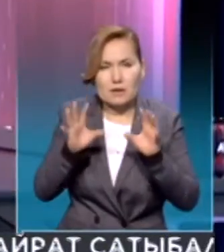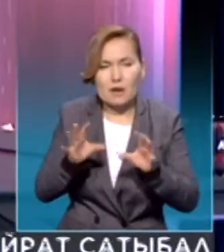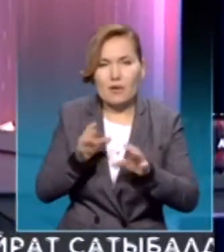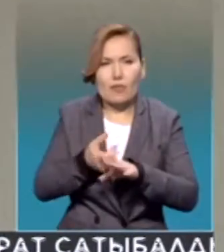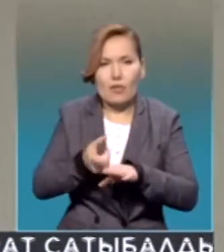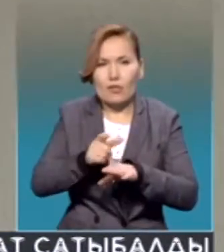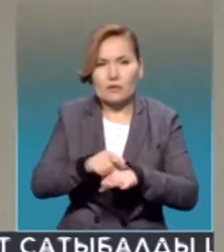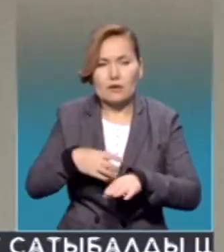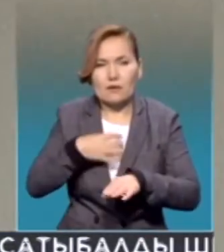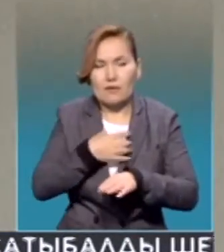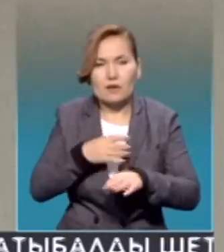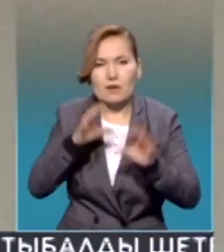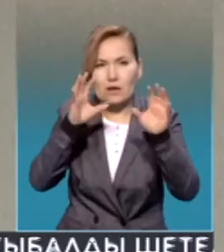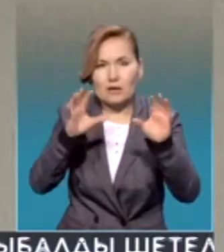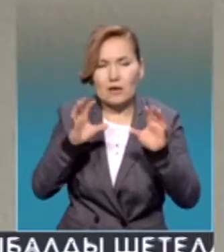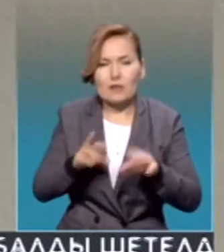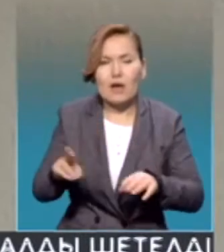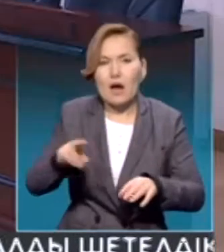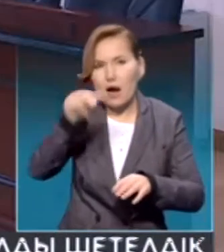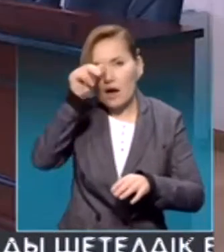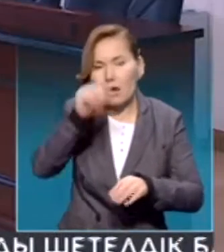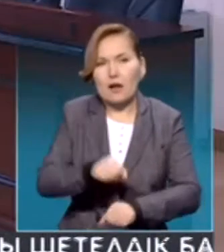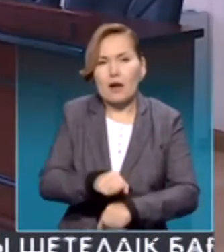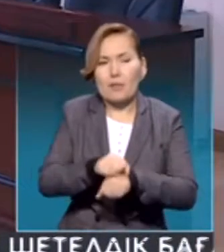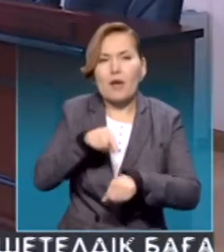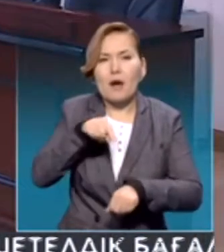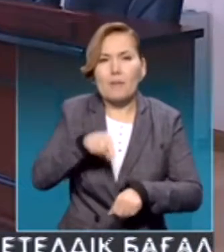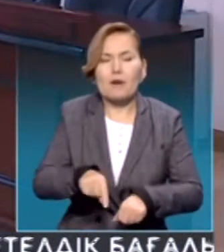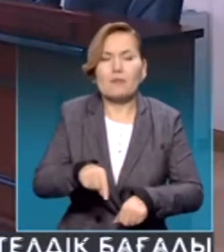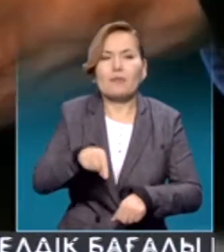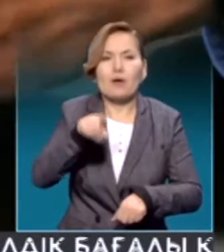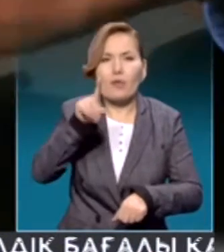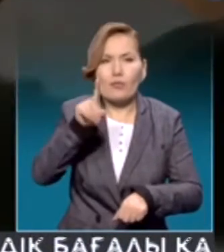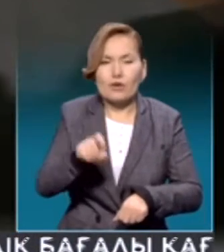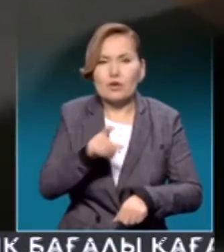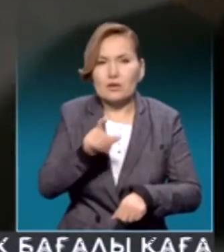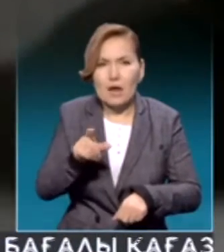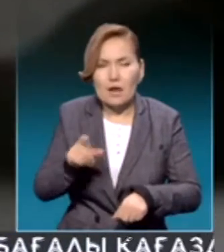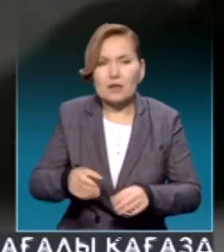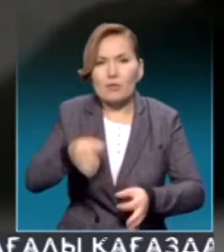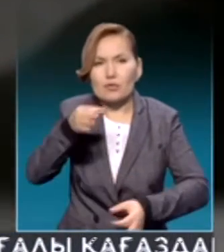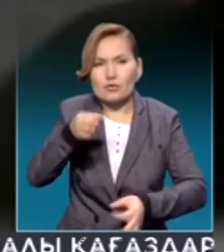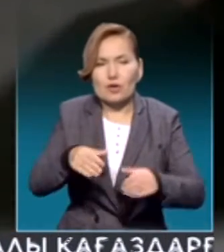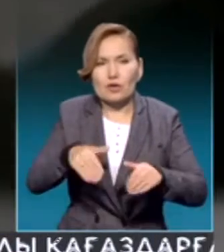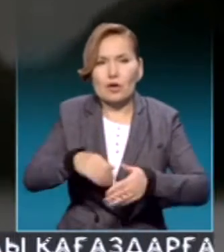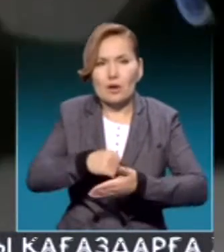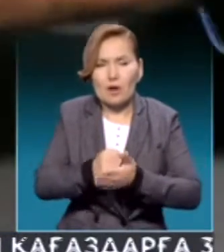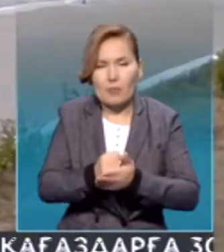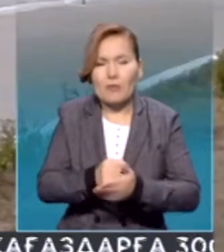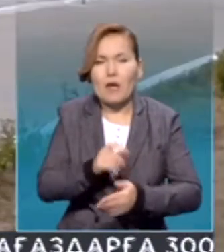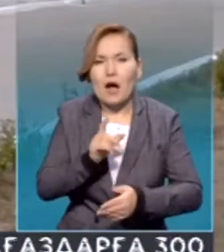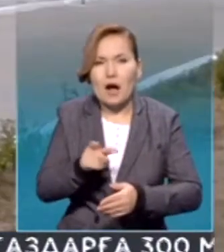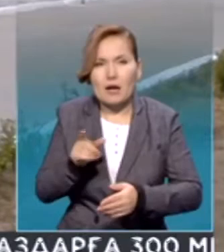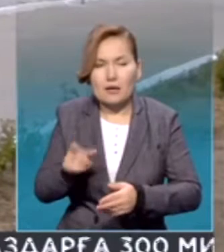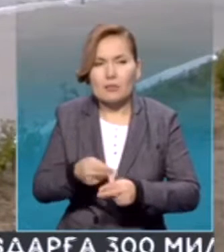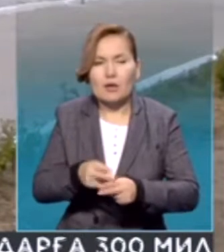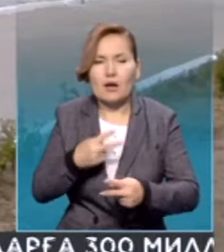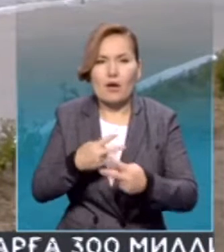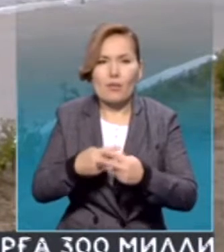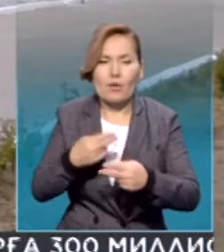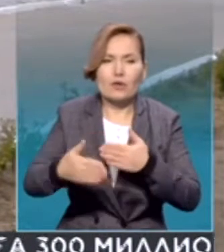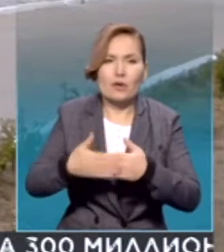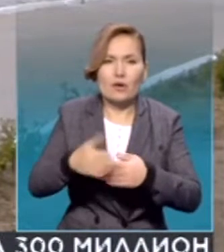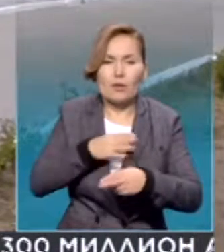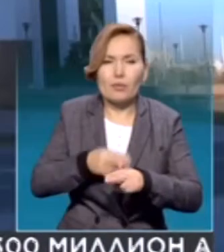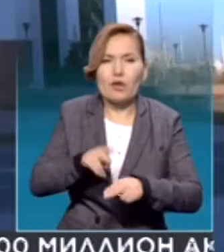болып қабылданып отыр. Қазір қаңтар оқиғасы бойынша 1,100-ден астам адамға сот үкімі оқылған. Басым бөлігінің бостандығы шектелді. 120-дан астам